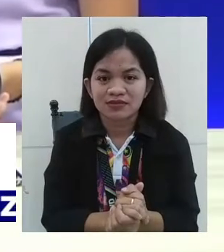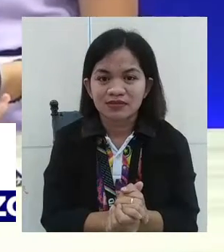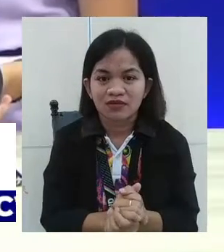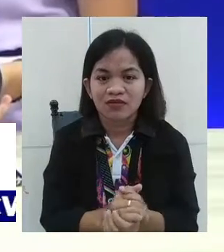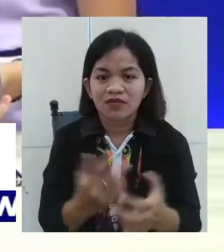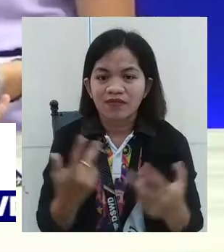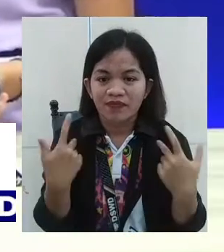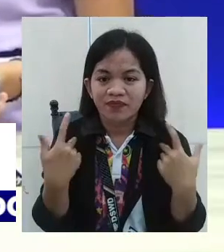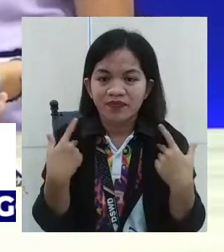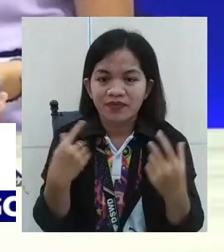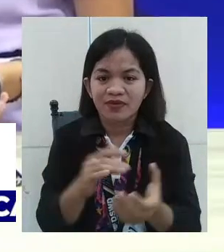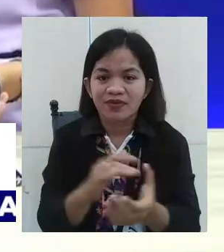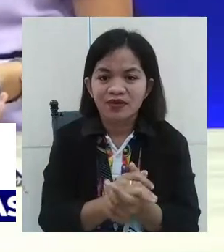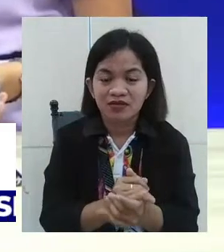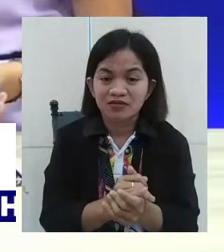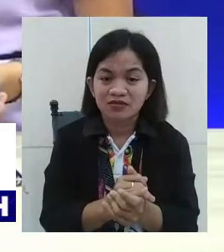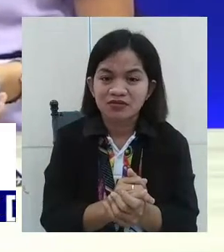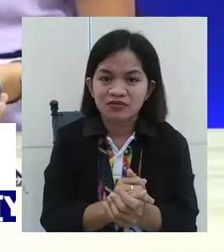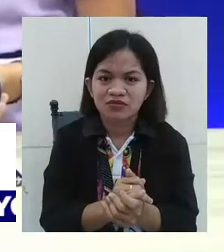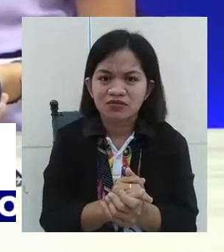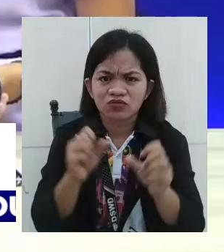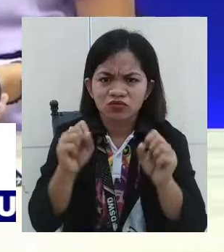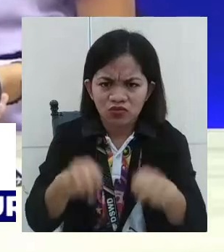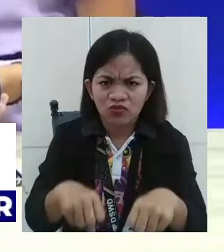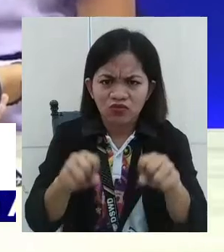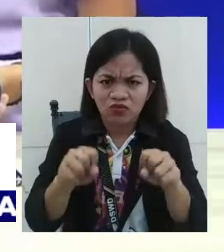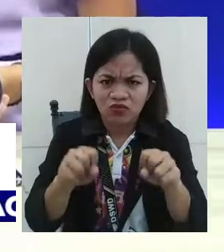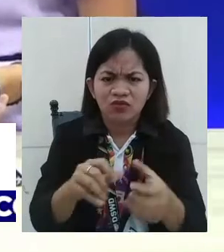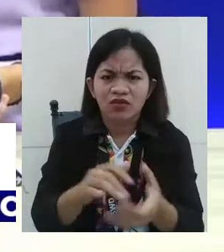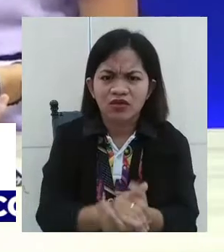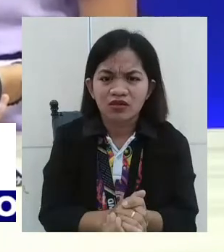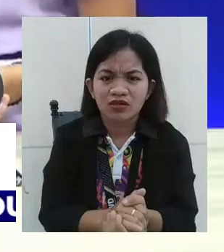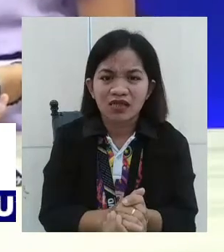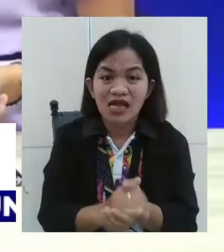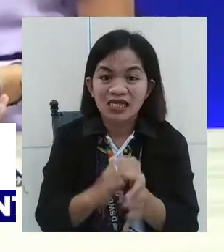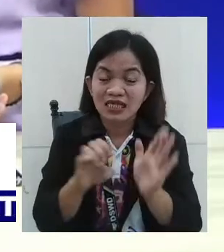massive issuances of the like halimbawa, airport natin,